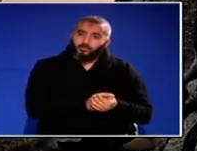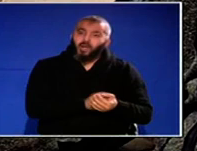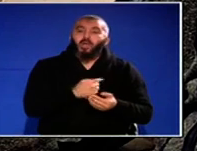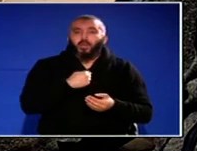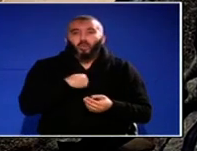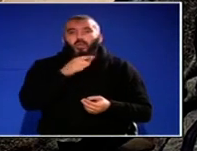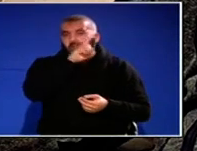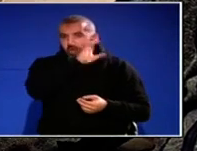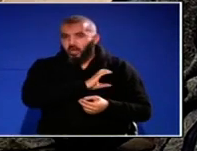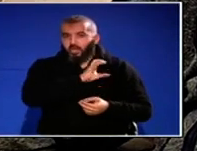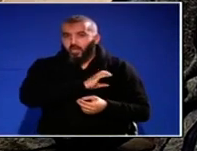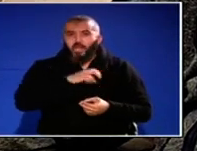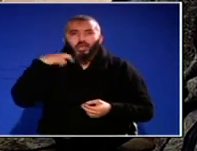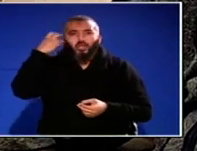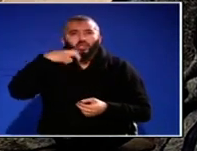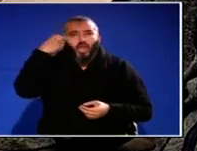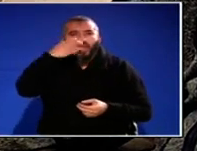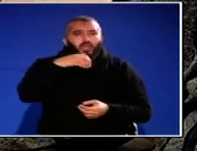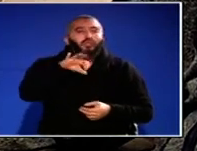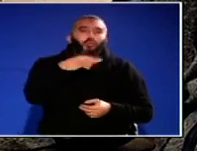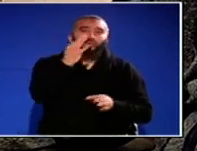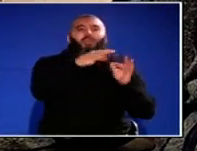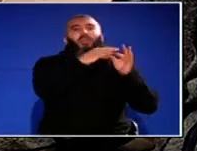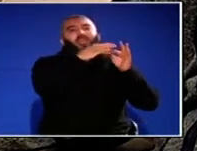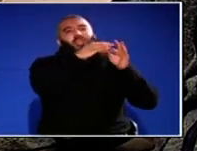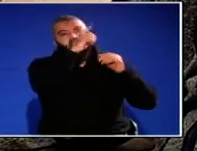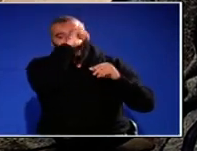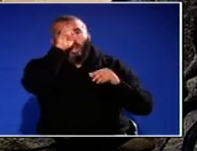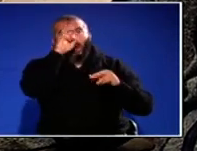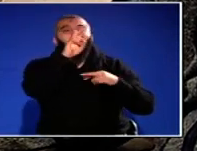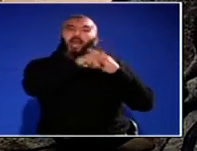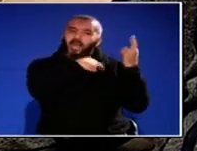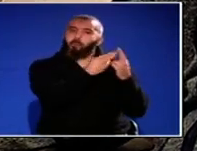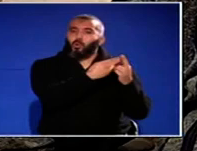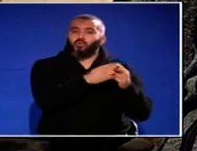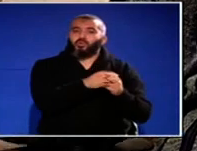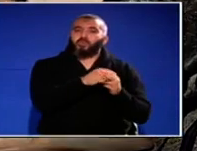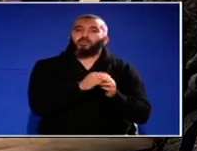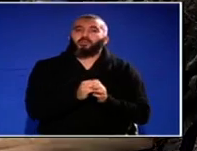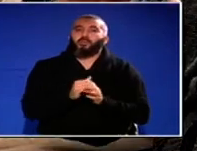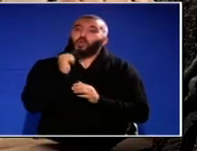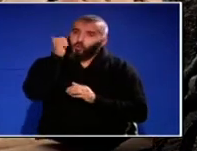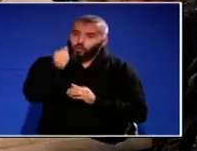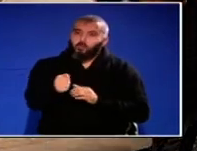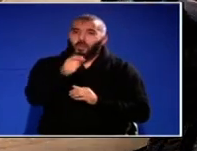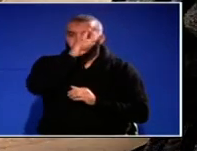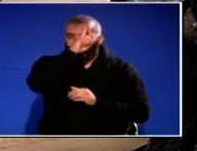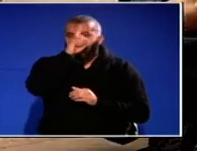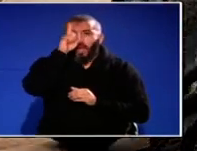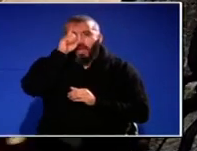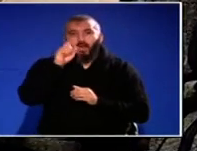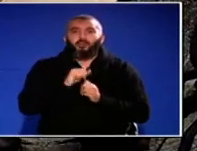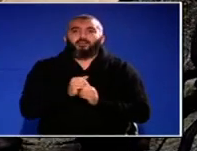الله تعالى أن نجيبه إن شاء الله تعالى. الله يبارك فيك إن شاء الله، بارك الله فيك. وغدا نعطيه، غدا